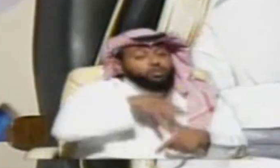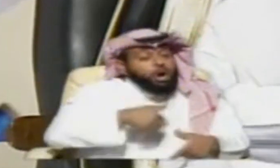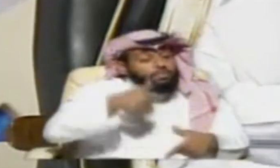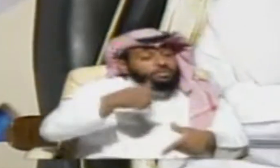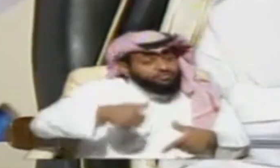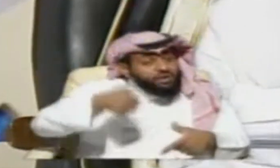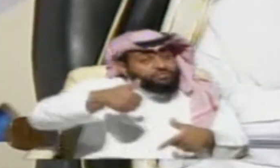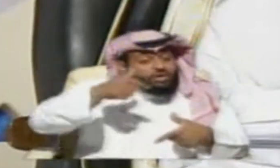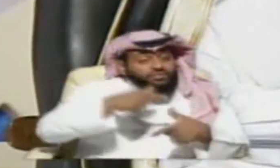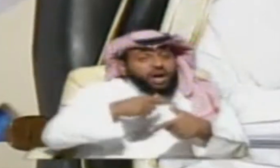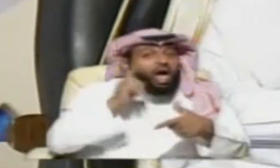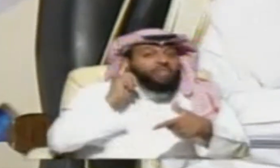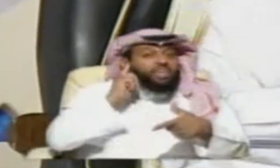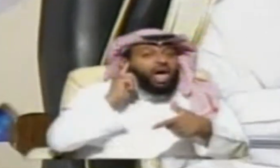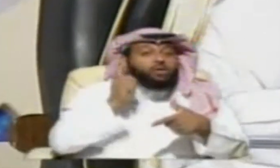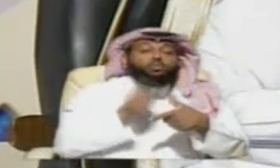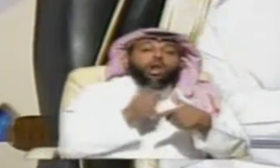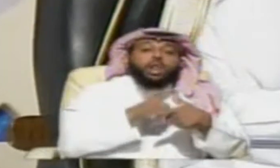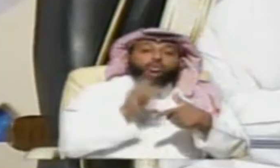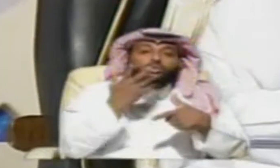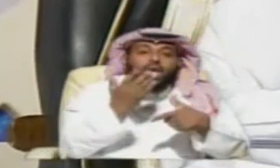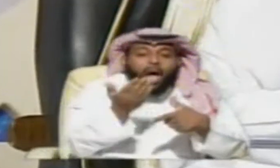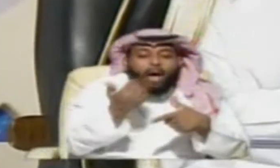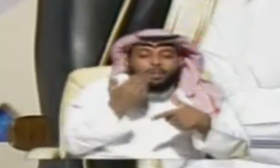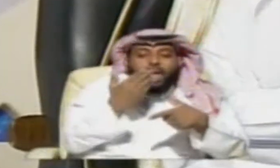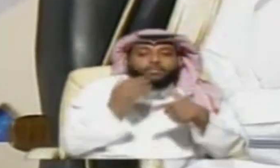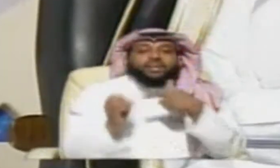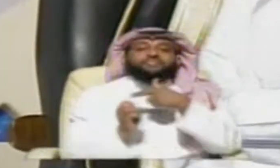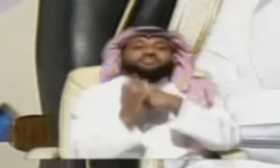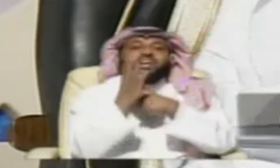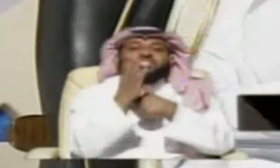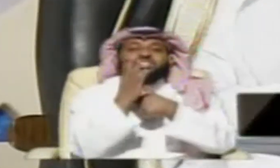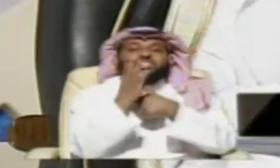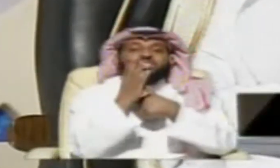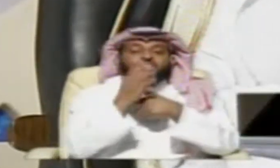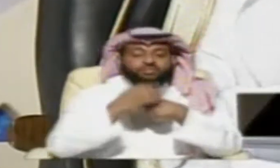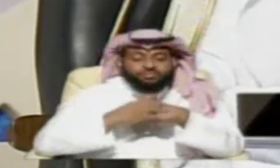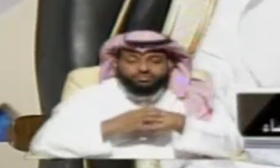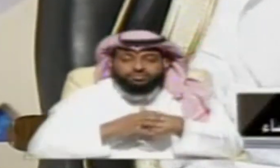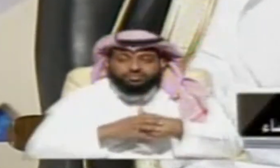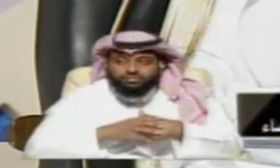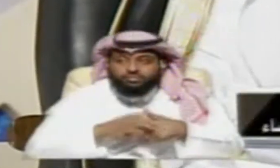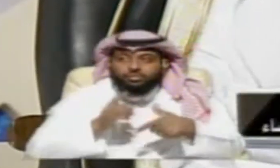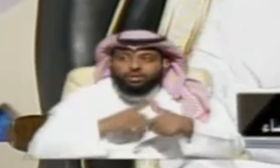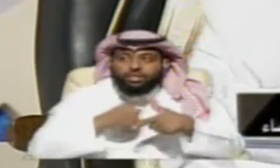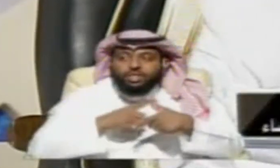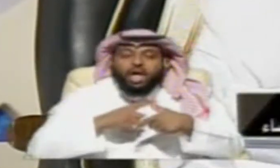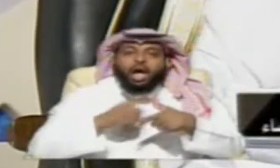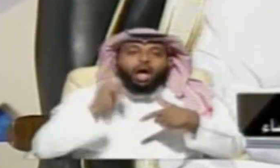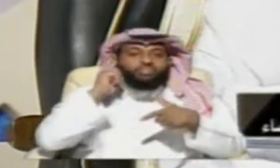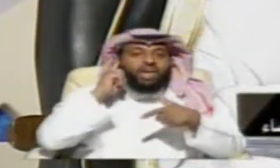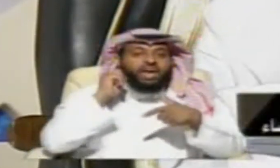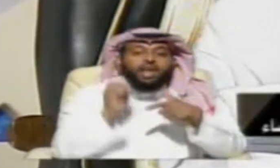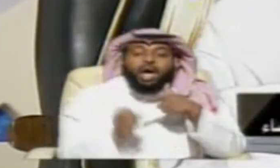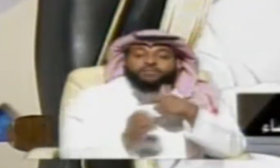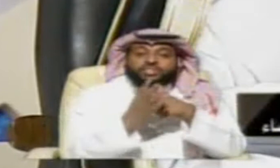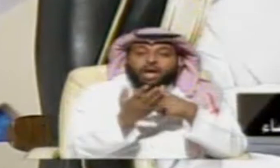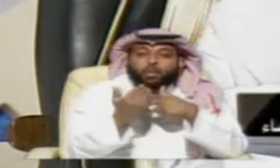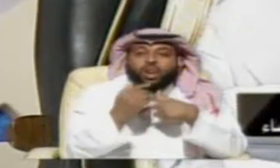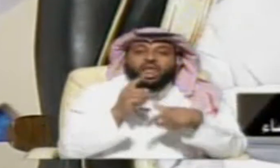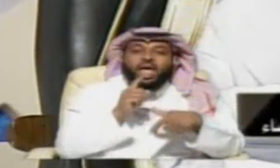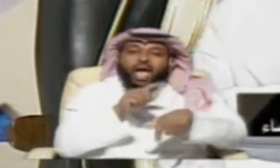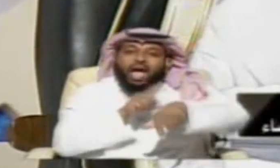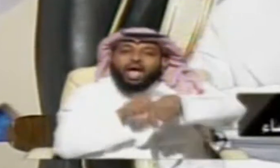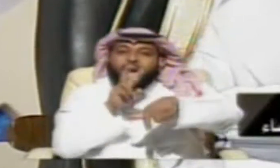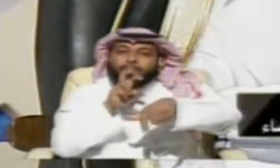لكن بعض الدول قد لا تطبق ذلك وبعضها يطبقه، يؤذنون أذانين، الأذان الأول يكون قبل الفجر بثلث ساعة